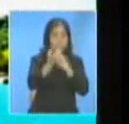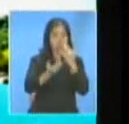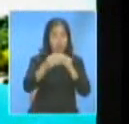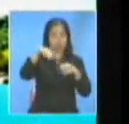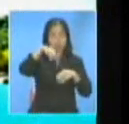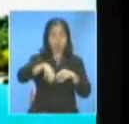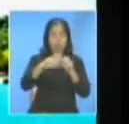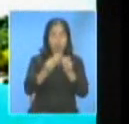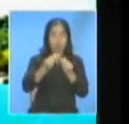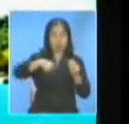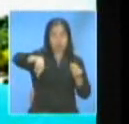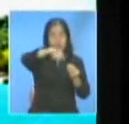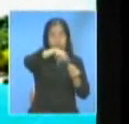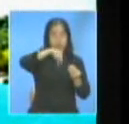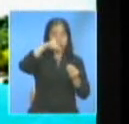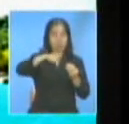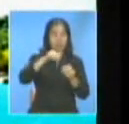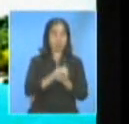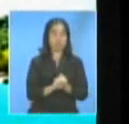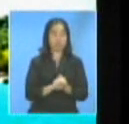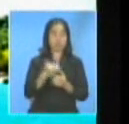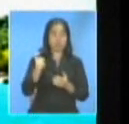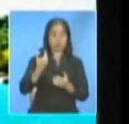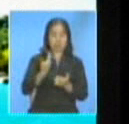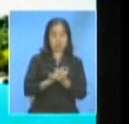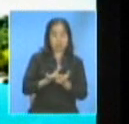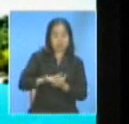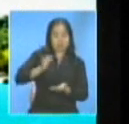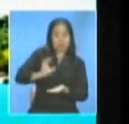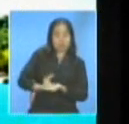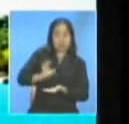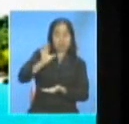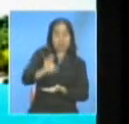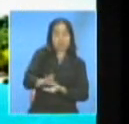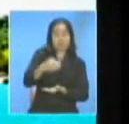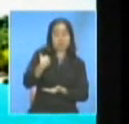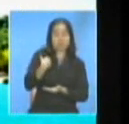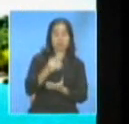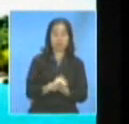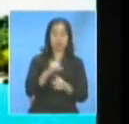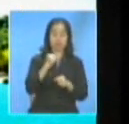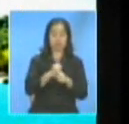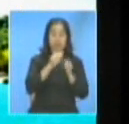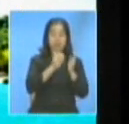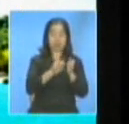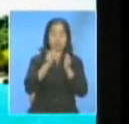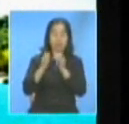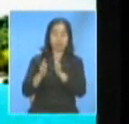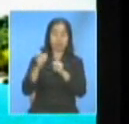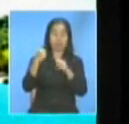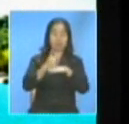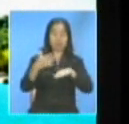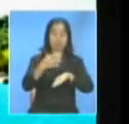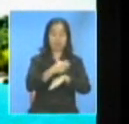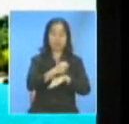านี้เนี่ยวันนี้ถูกนักลงทุนโดยอาศัยฝ่ายการเมืองเข้า